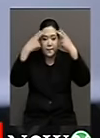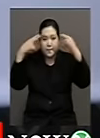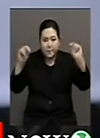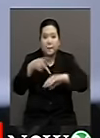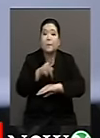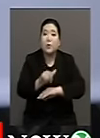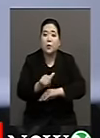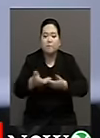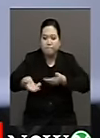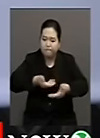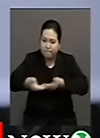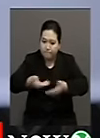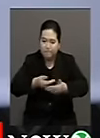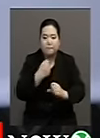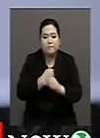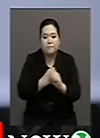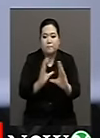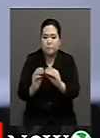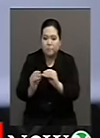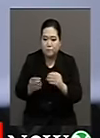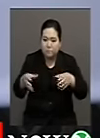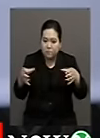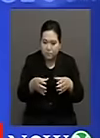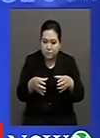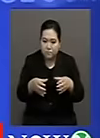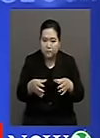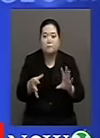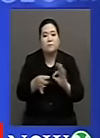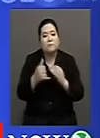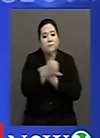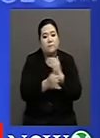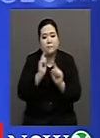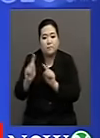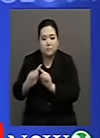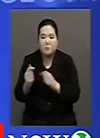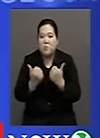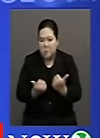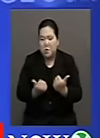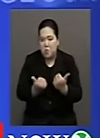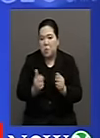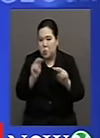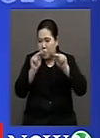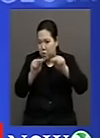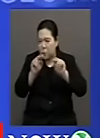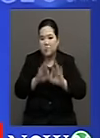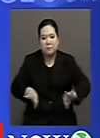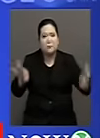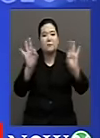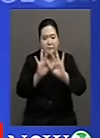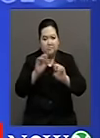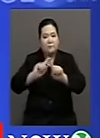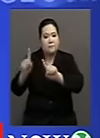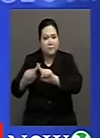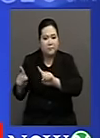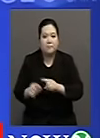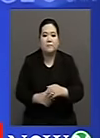กำหนดจะหารือทวิปภาคีกับผู้นำประเทศต่างๆด้วยเพราะฉะนั้นวันนี้นะคะถูกจับตาหลายเรื่องค่ะและการประชุมที่กำหนด